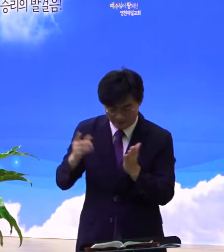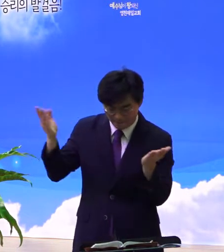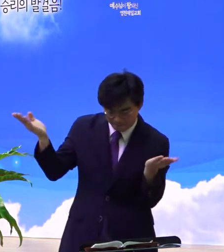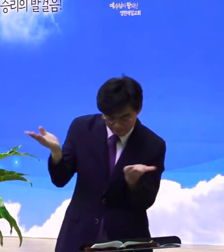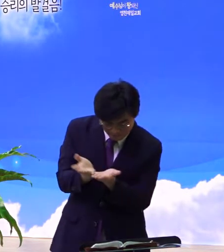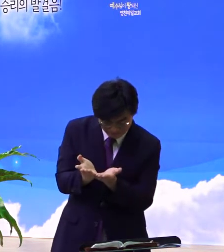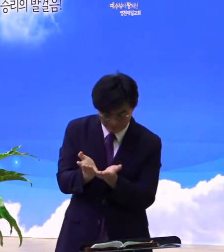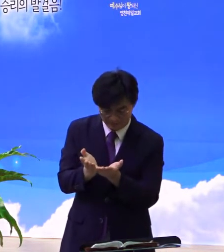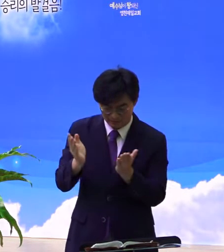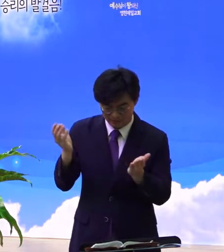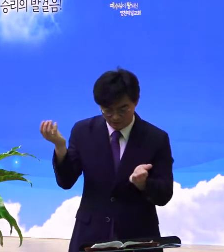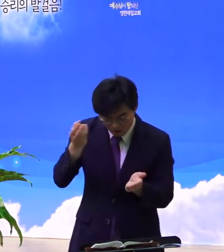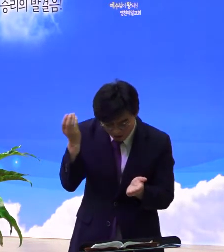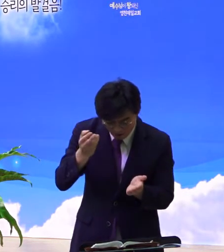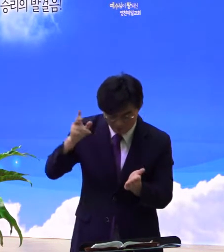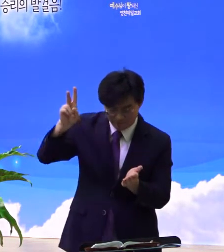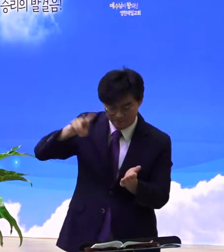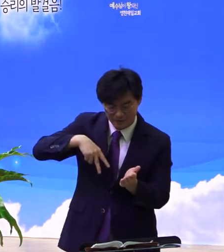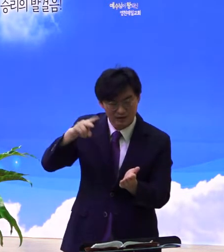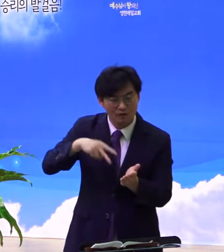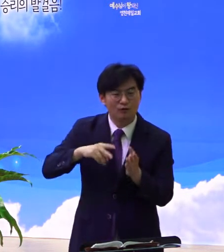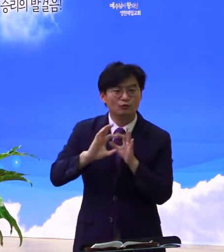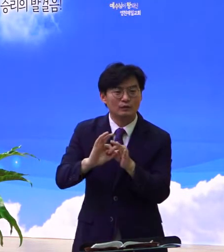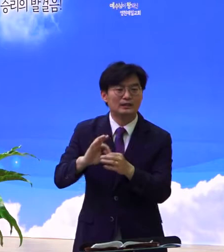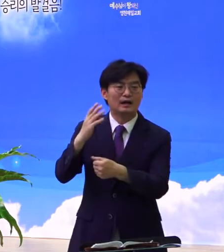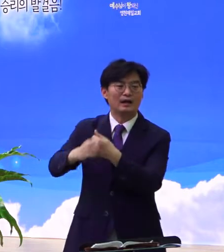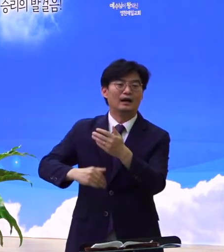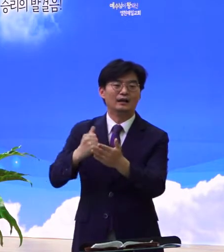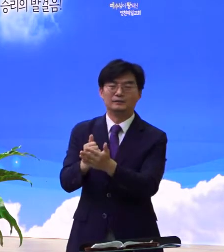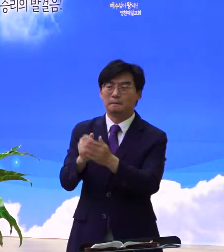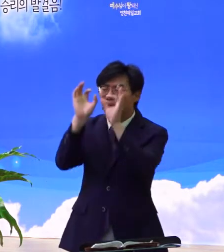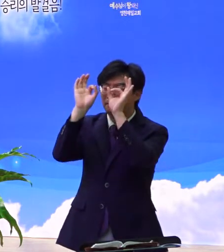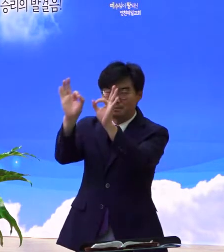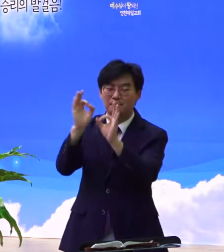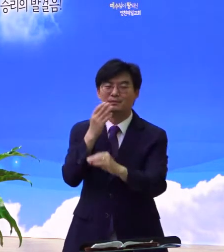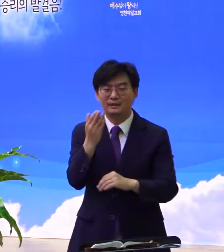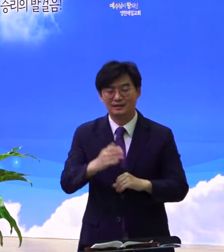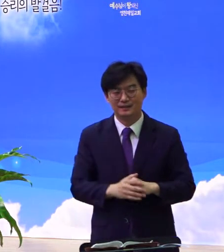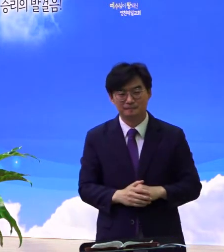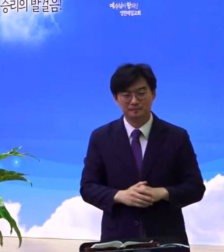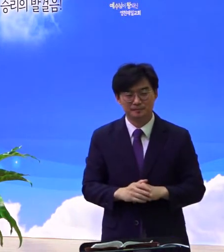필요합니다. 하나님 말씀을 통해서 우리는 하나님의 세계를 보고